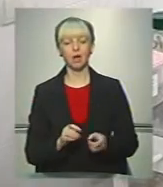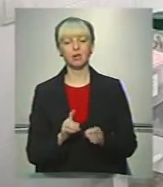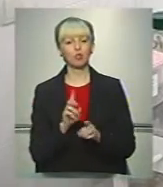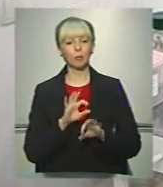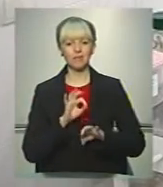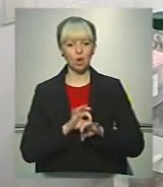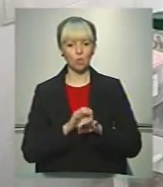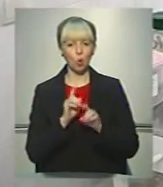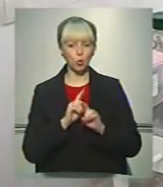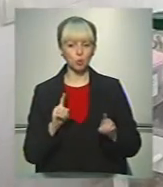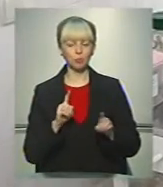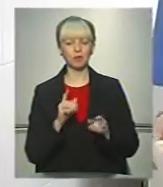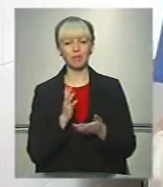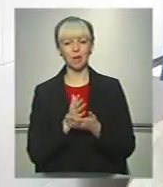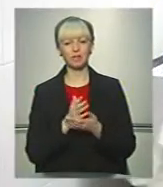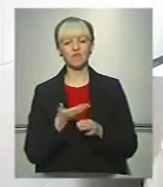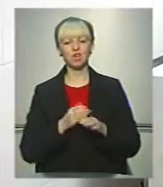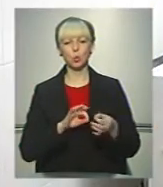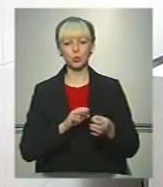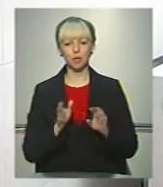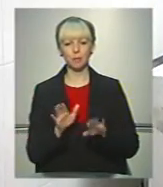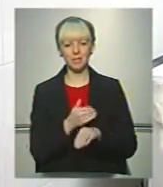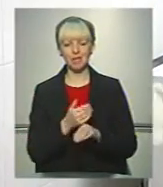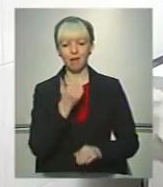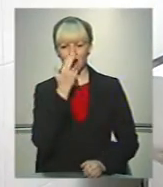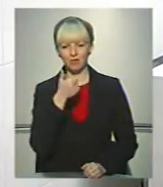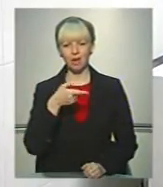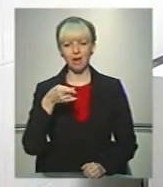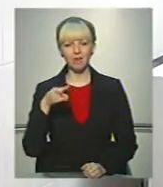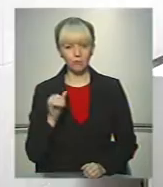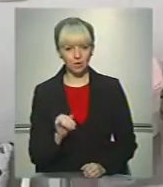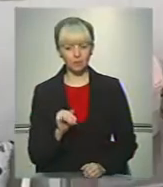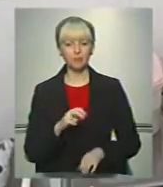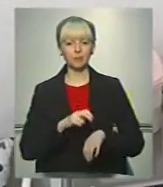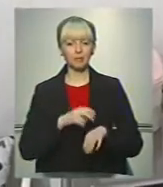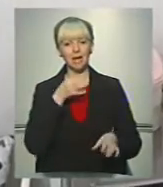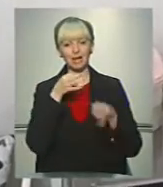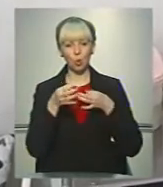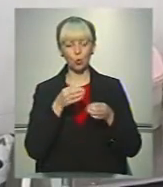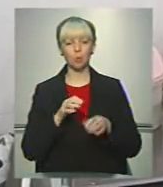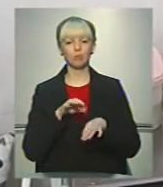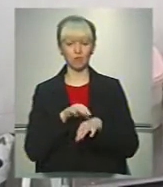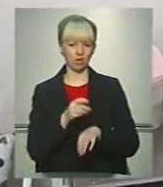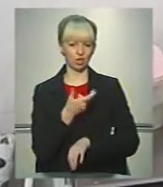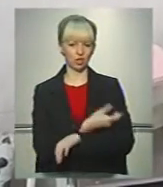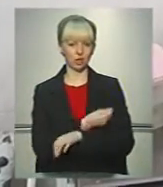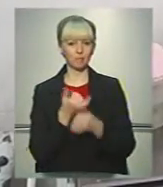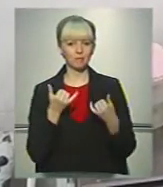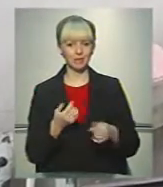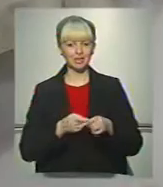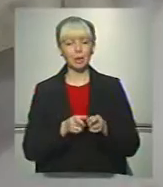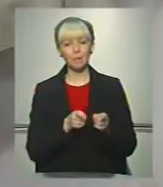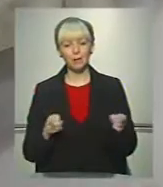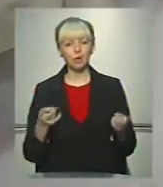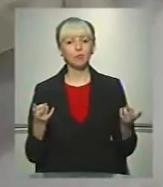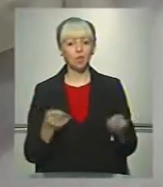Аби не хворіти і особливо не мати важкі ускладнення після перенесеного грипу та ГРВІ, медики рекомендують провести щеплення. Нині саме той період,